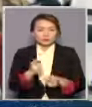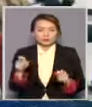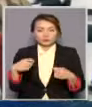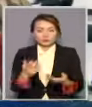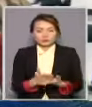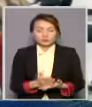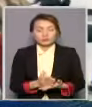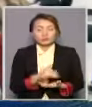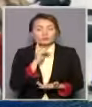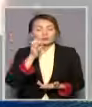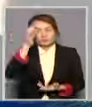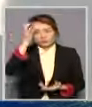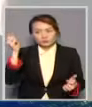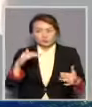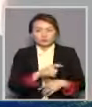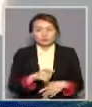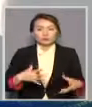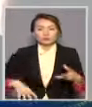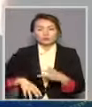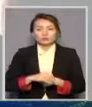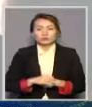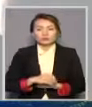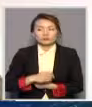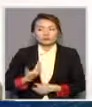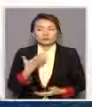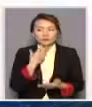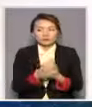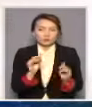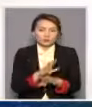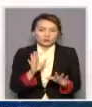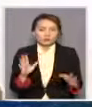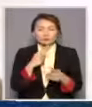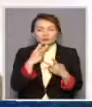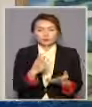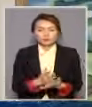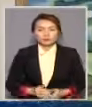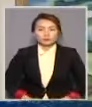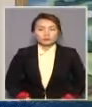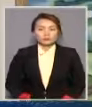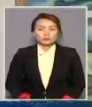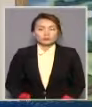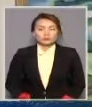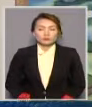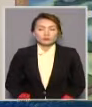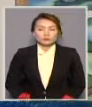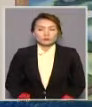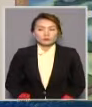жеткізіп берді. Ал жас ақындар жиналған қалың көрермендерді өз авторлық өлеңдерімен тәнті етті. Тарихында